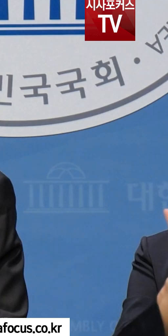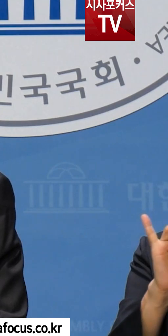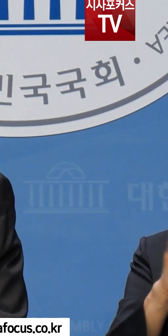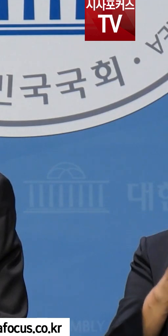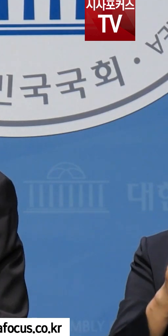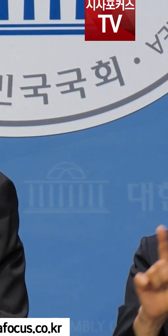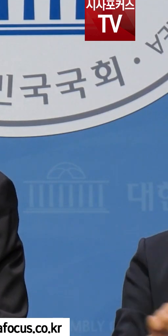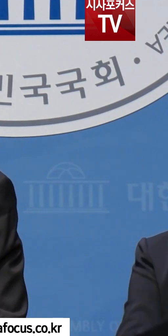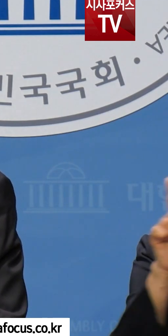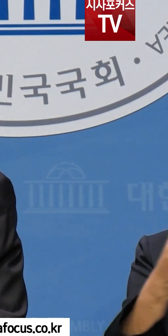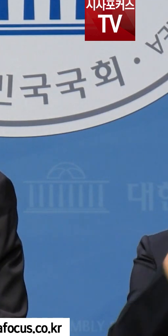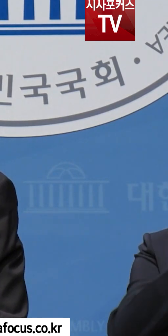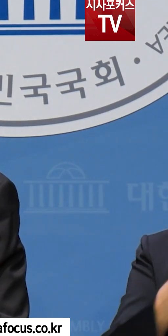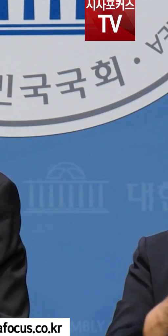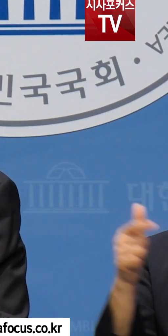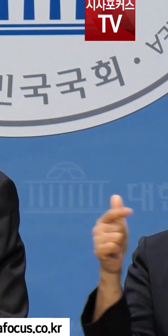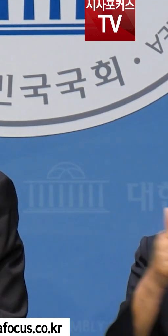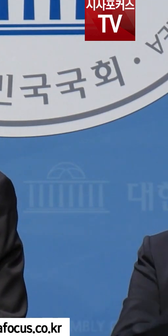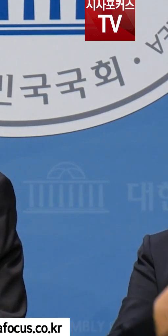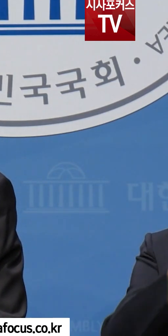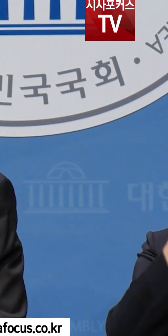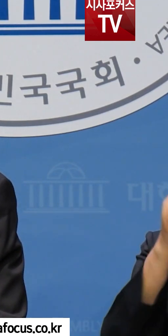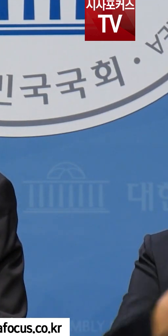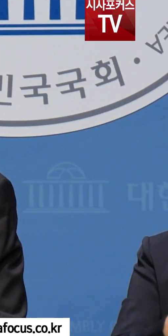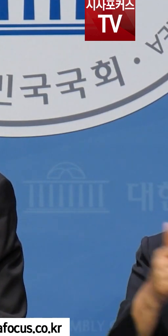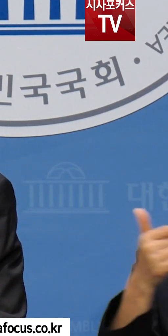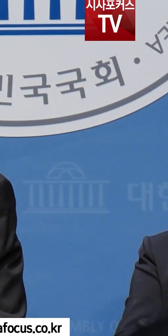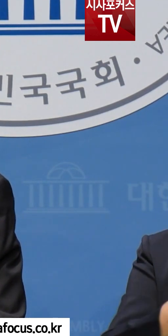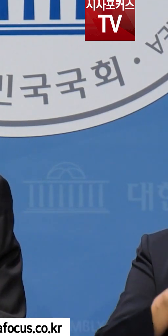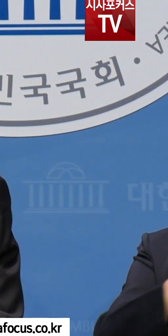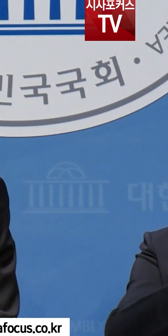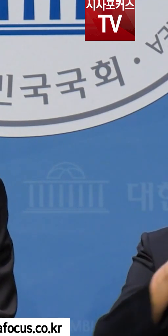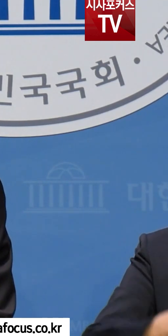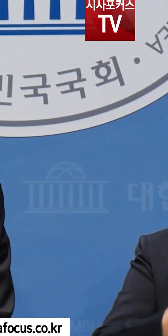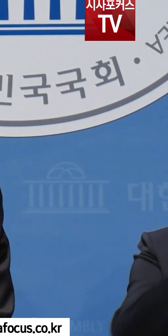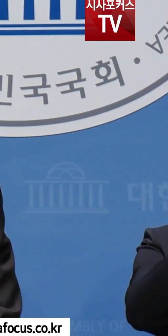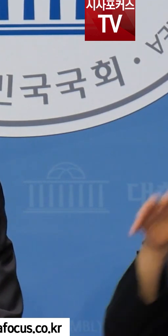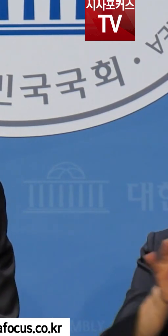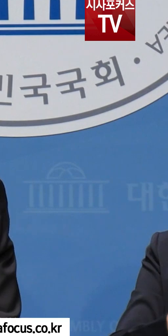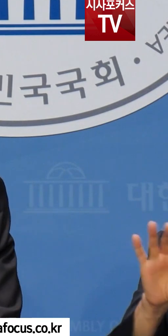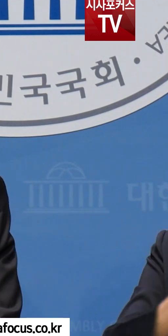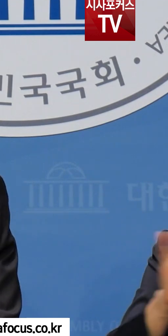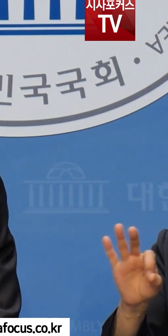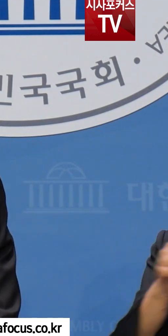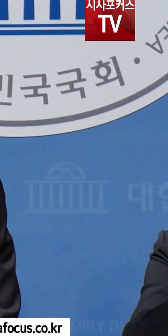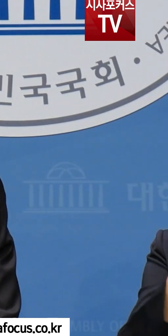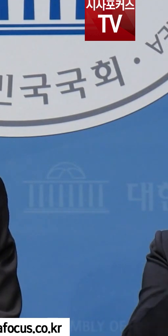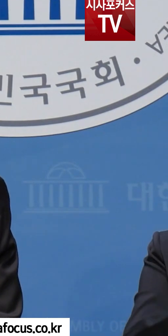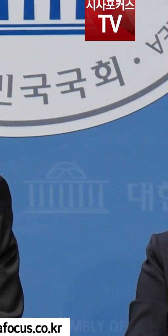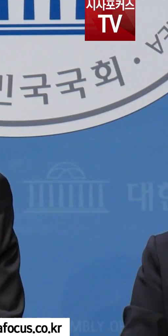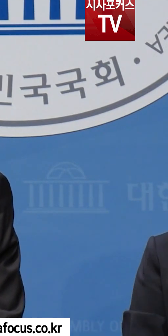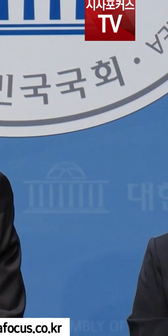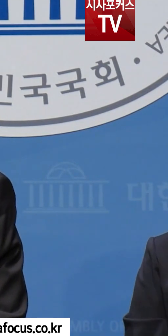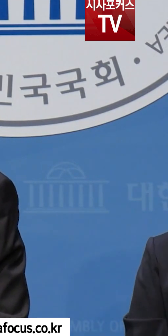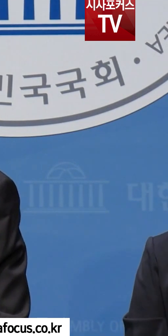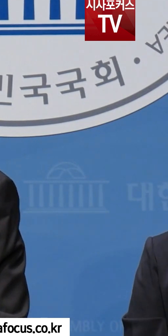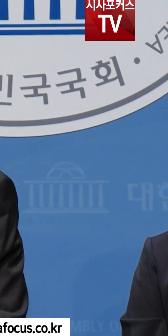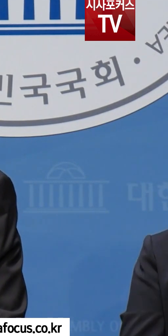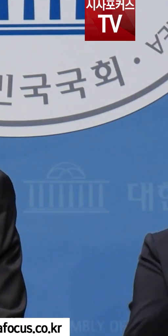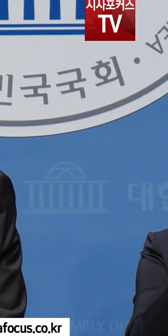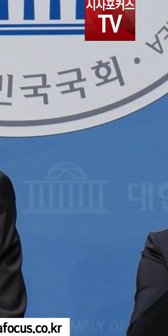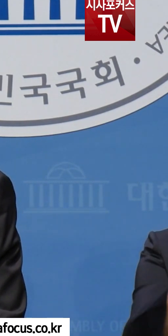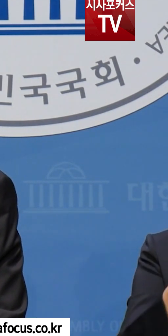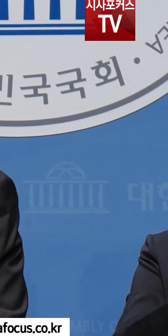예산 증액과 동시에 예산의 적재, 적소, 적기 사용도 매우 중요합니다.